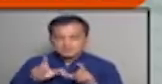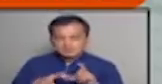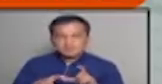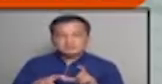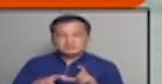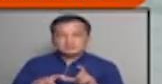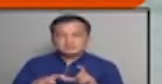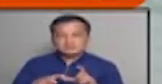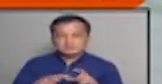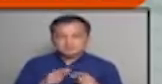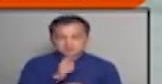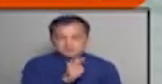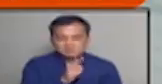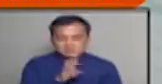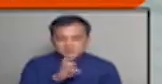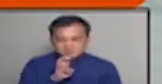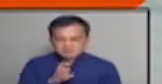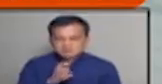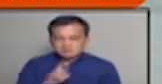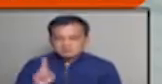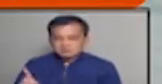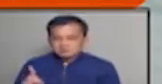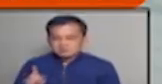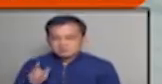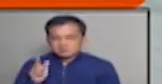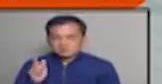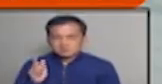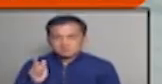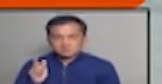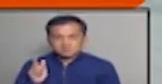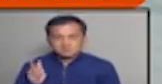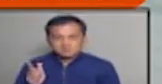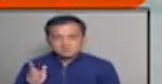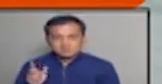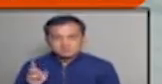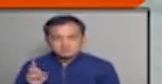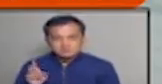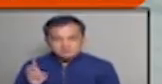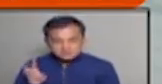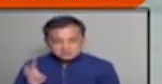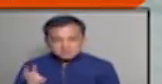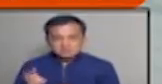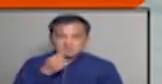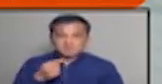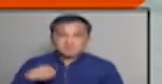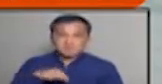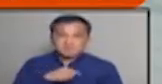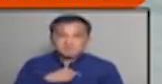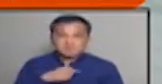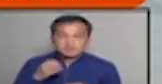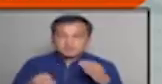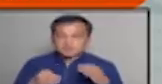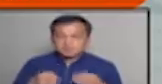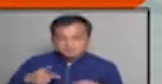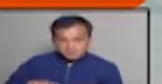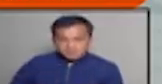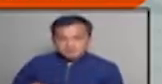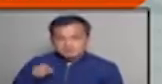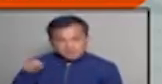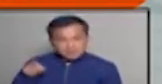sa 2015, isa 2016. Kaya nga po sinasabi namin siya sa manan pa rin. Kung sakaling may firearms